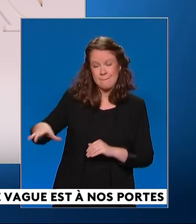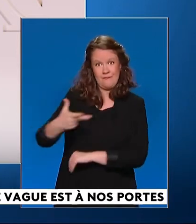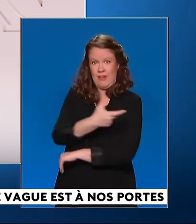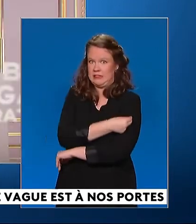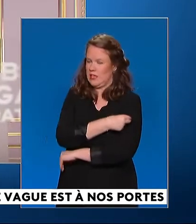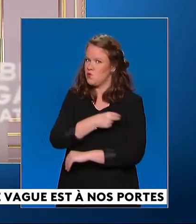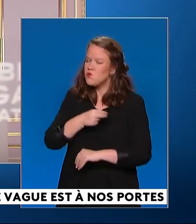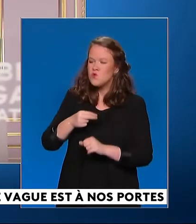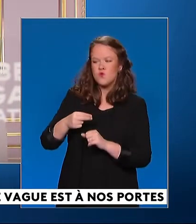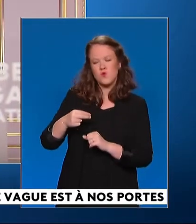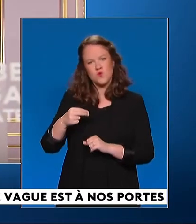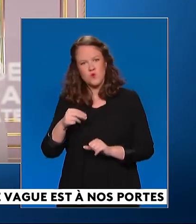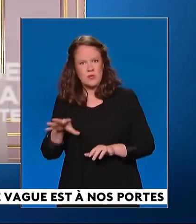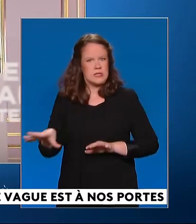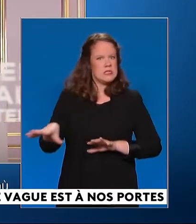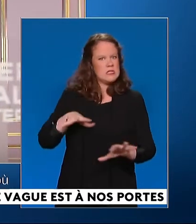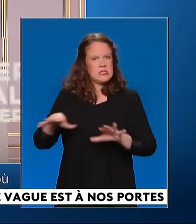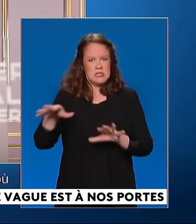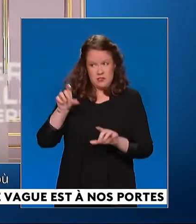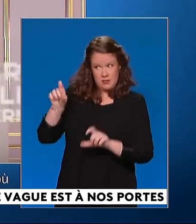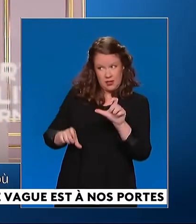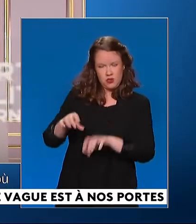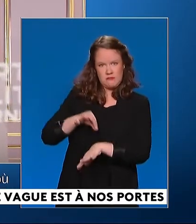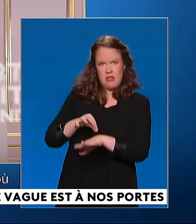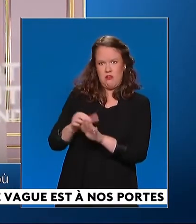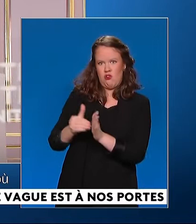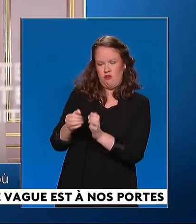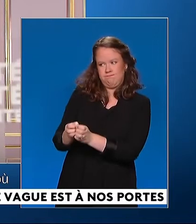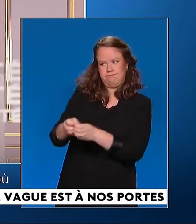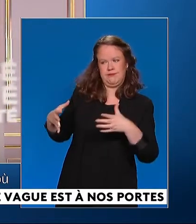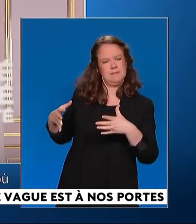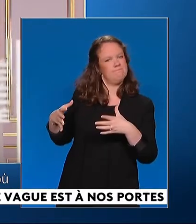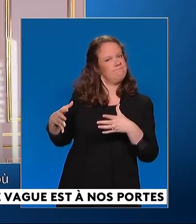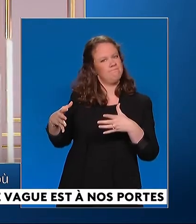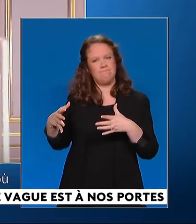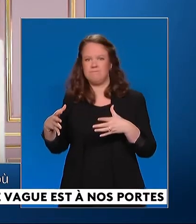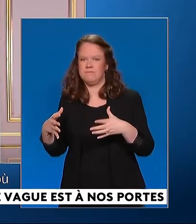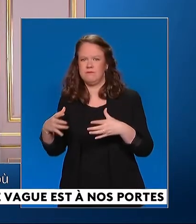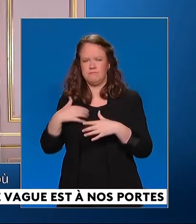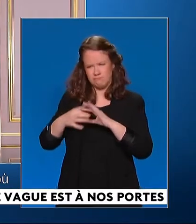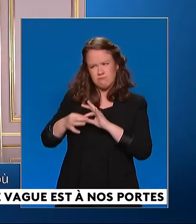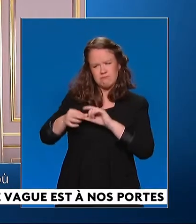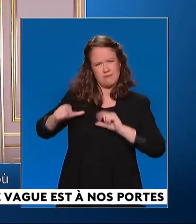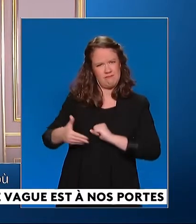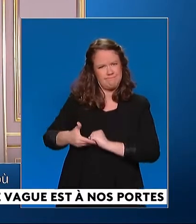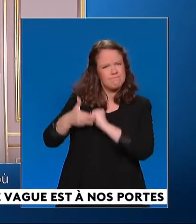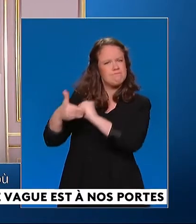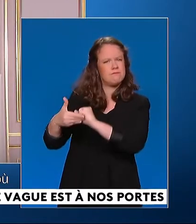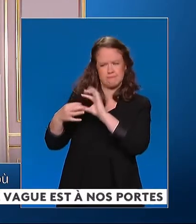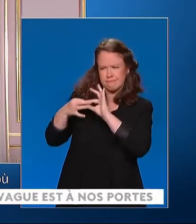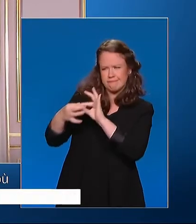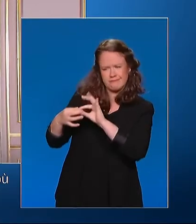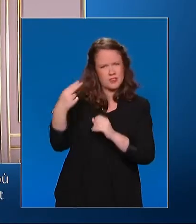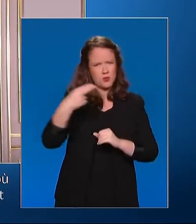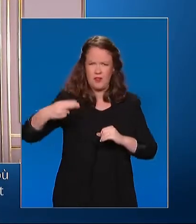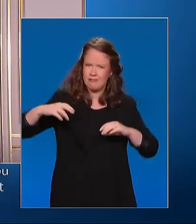cas et qui ont beaucoup souffert ces derniers mois. Je veux ici leur dire à nouveau la solidarité nationale et leur dire que tout